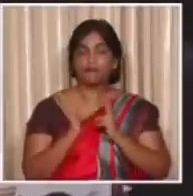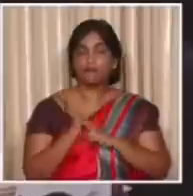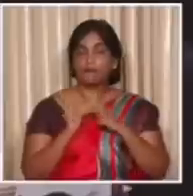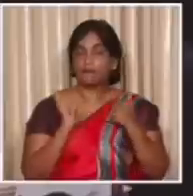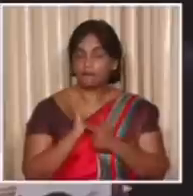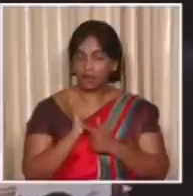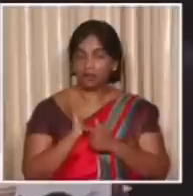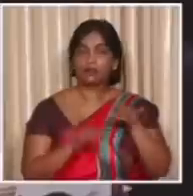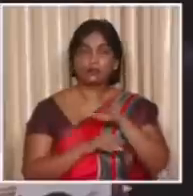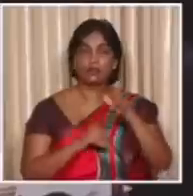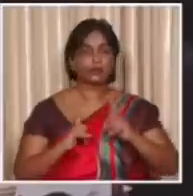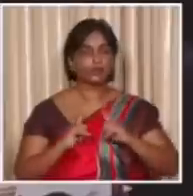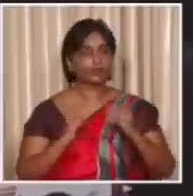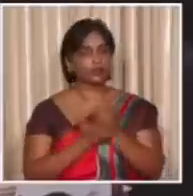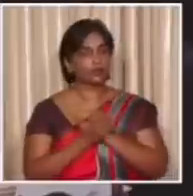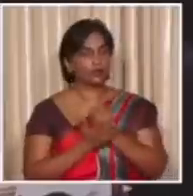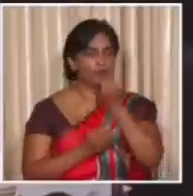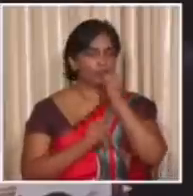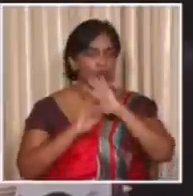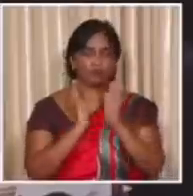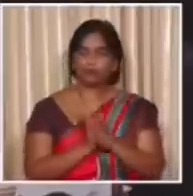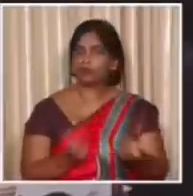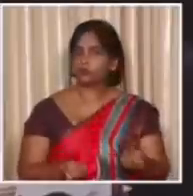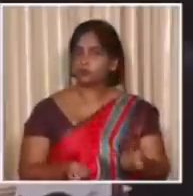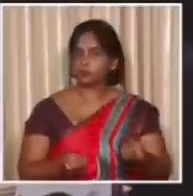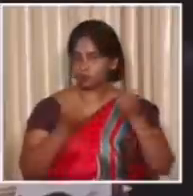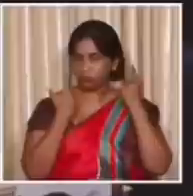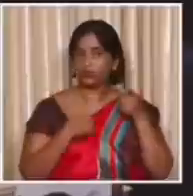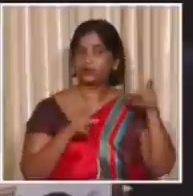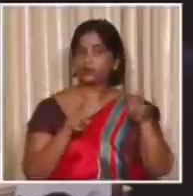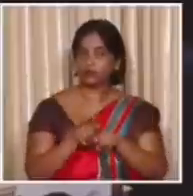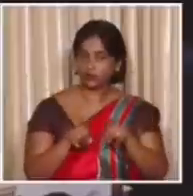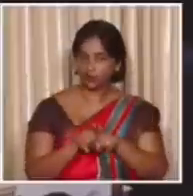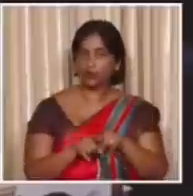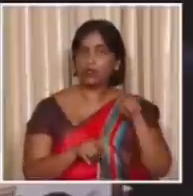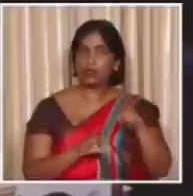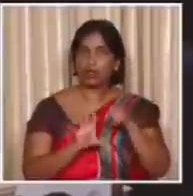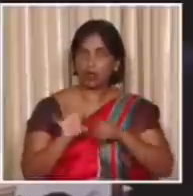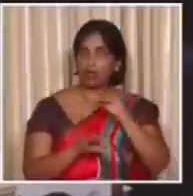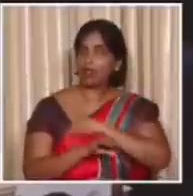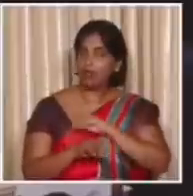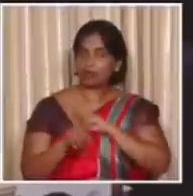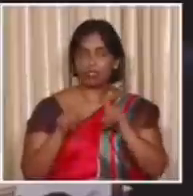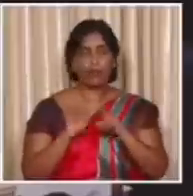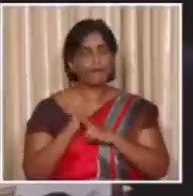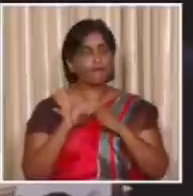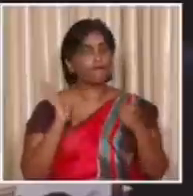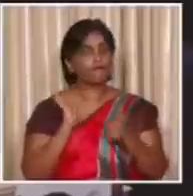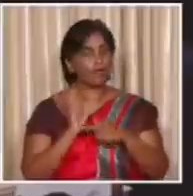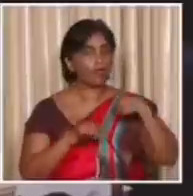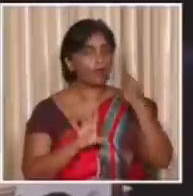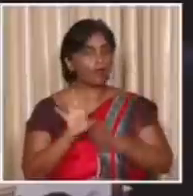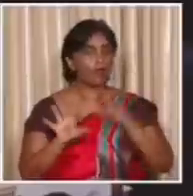වෙන්නේ සමාජ ජීවිතයේ සියලු භාණ්ඩ සේවා වල මිල ඉහළ යනවා. ඒ නිසා මේ අවුරුද්දේ ආදායම වගේ වැට් ආදායම ලබන